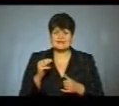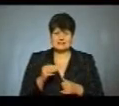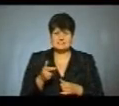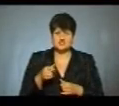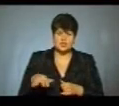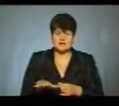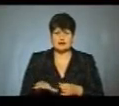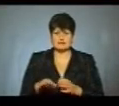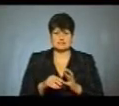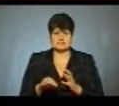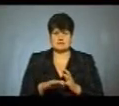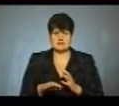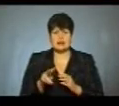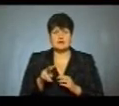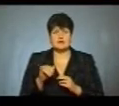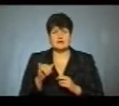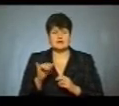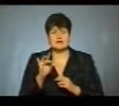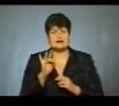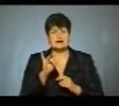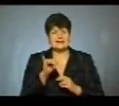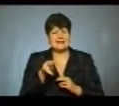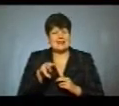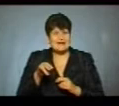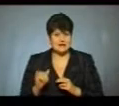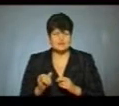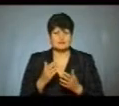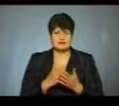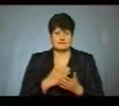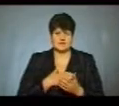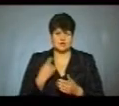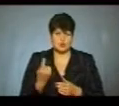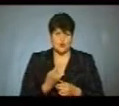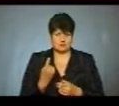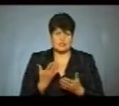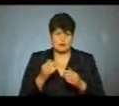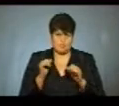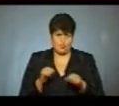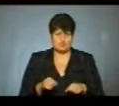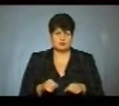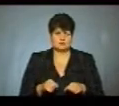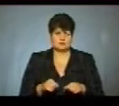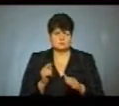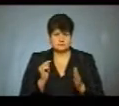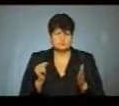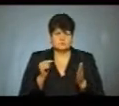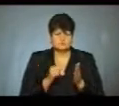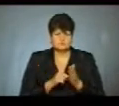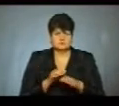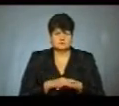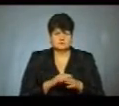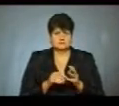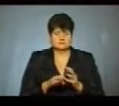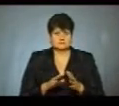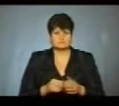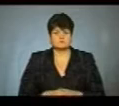землі ріллі чи сільськогосподарського призначення є в нашій області, які можуть підпадати під ринок землі, якщо він